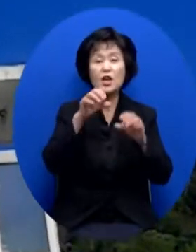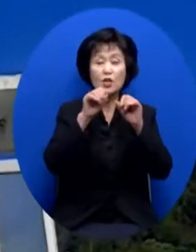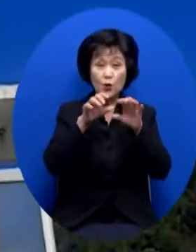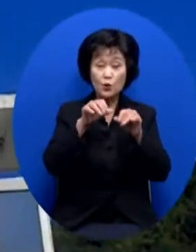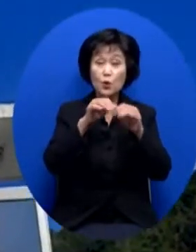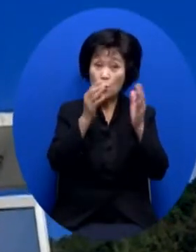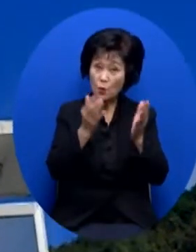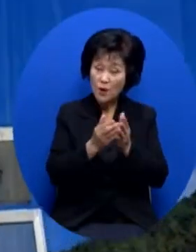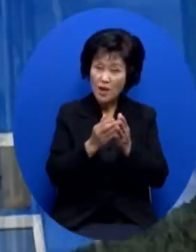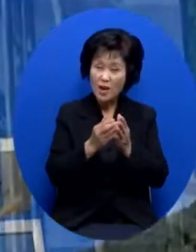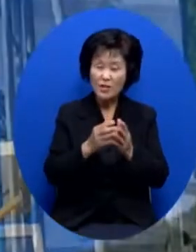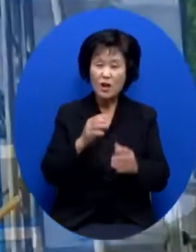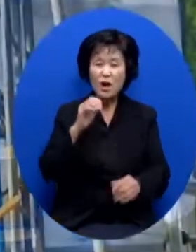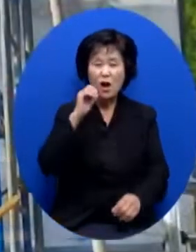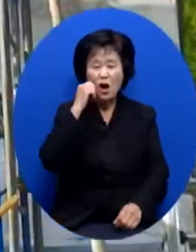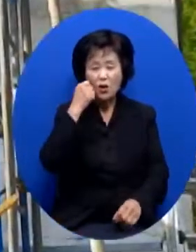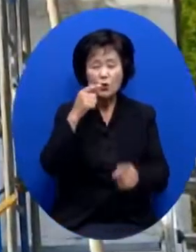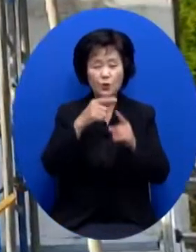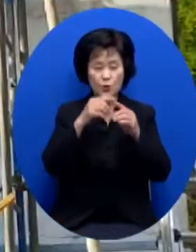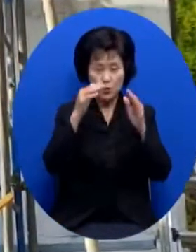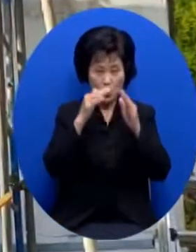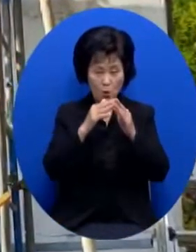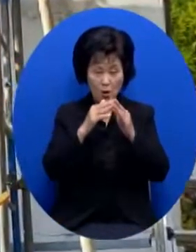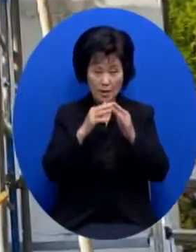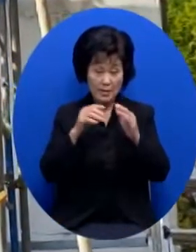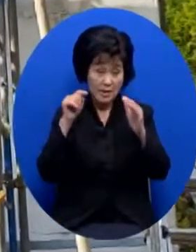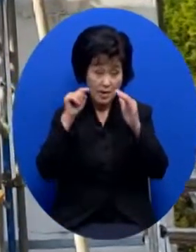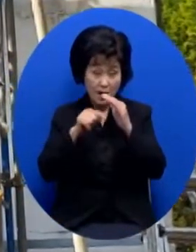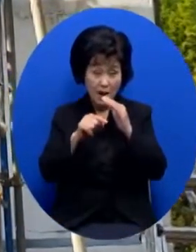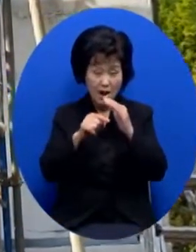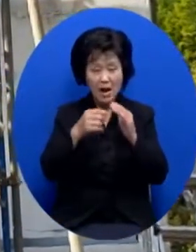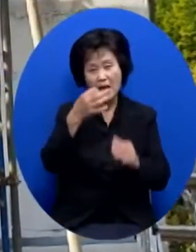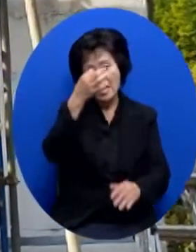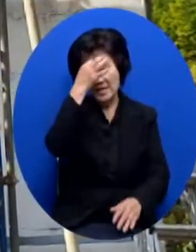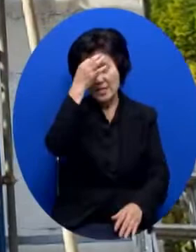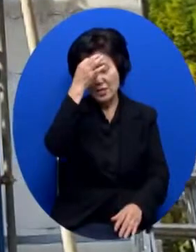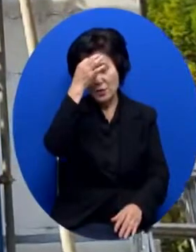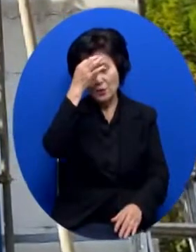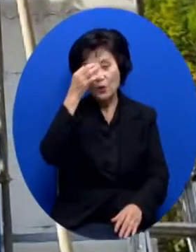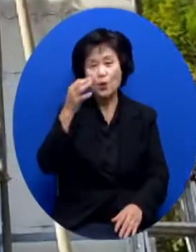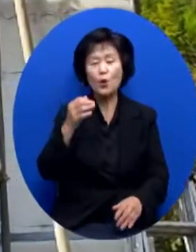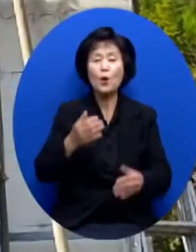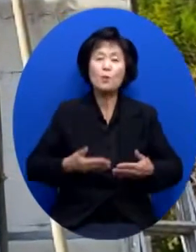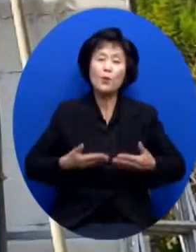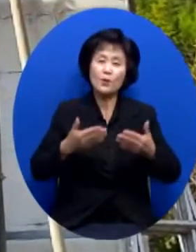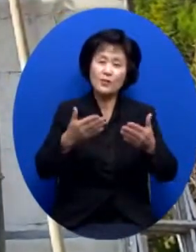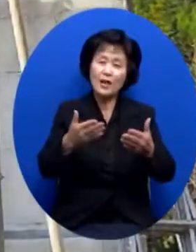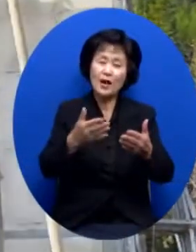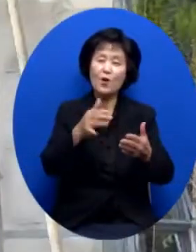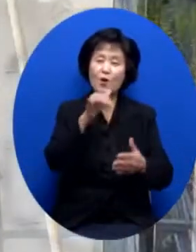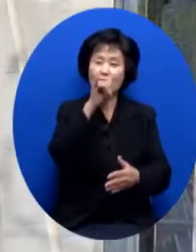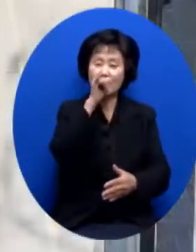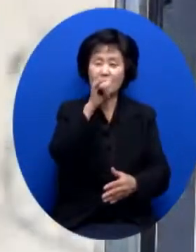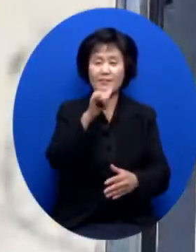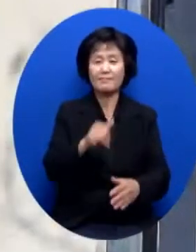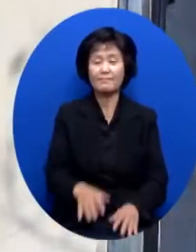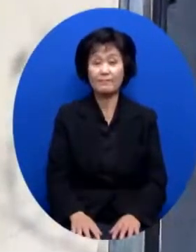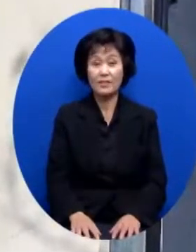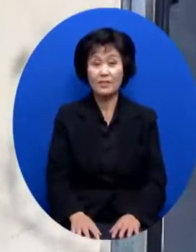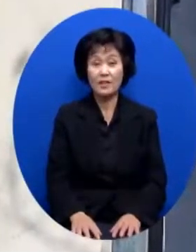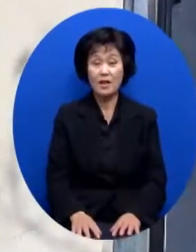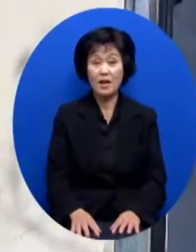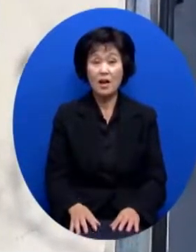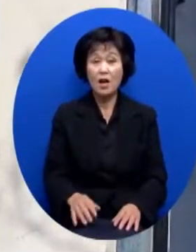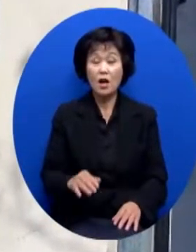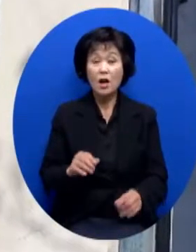소외된 오지에 있는 교회들을 찾아가서 재능 기부를 하는 그런 봉사단체입니다. 저희가 주로 하는